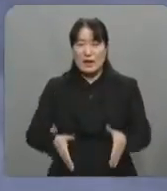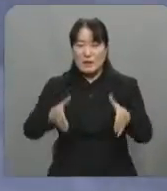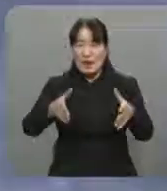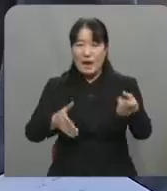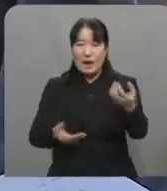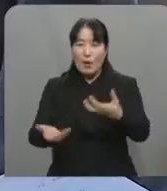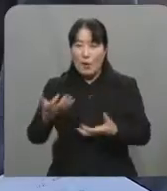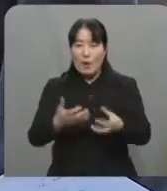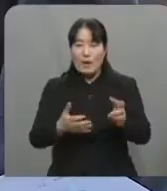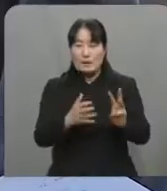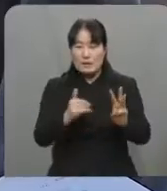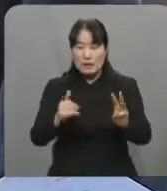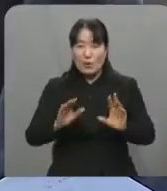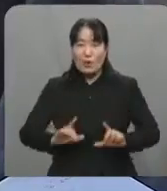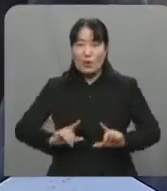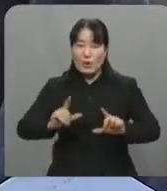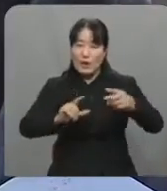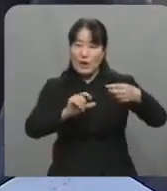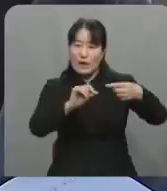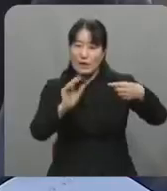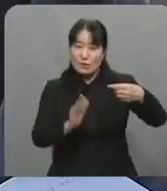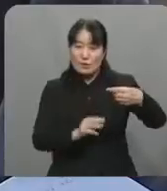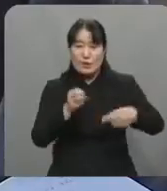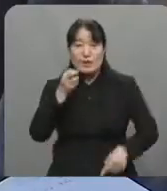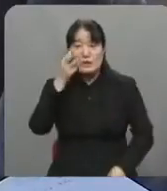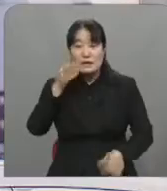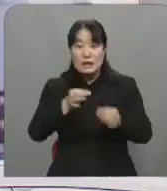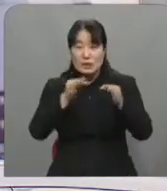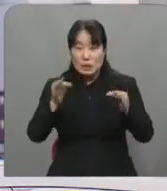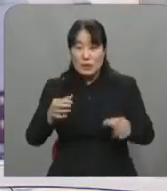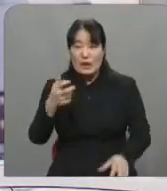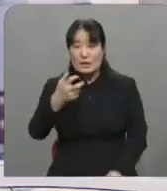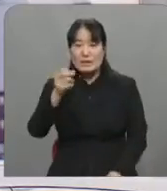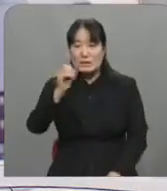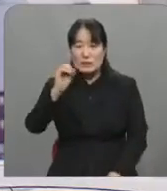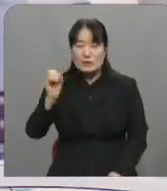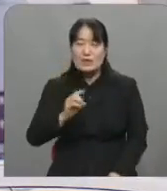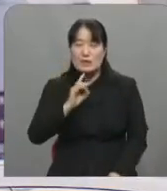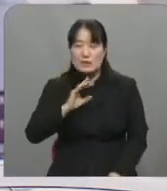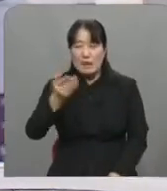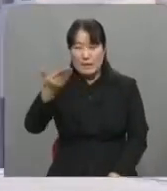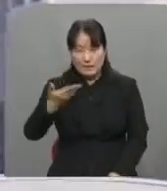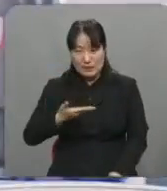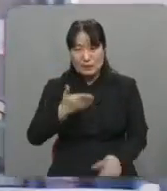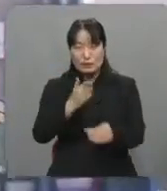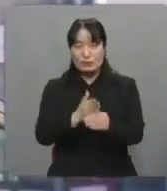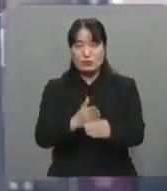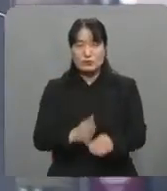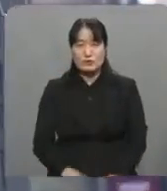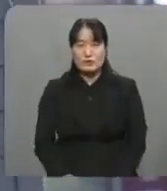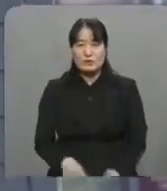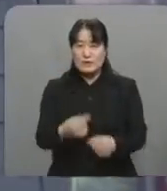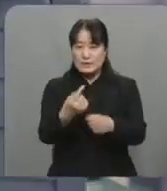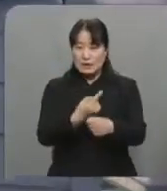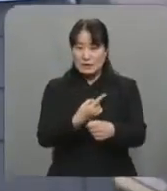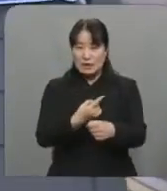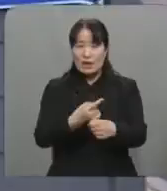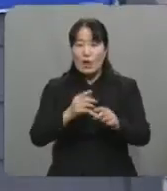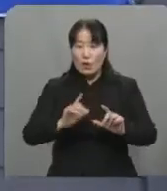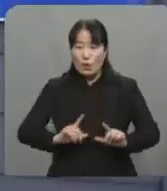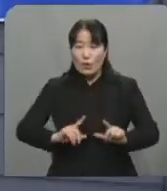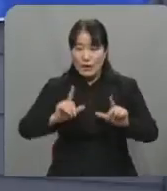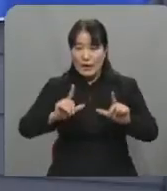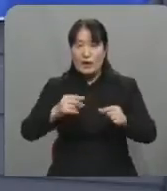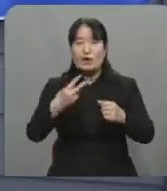3명에게 올 1월부터 석 달 동안 임대료를 70% 만 받기로 했습니다 역시 지난해에 이어 두번째로